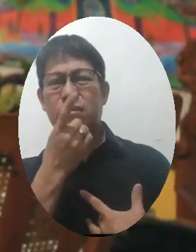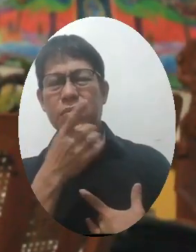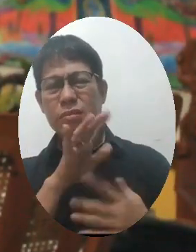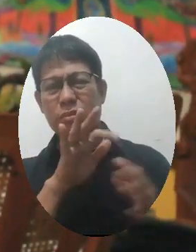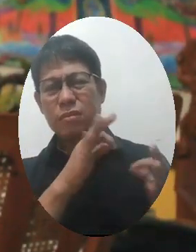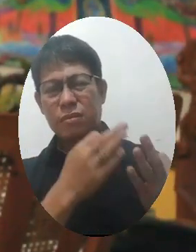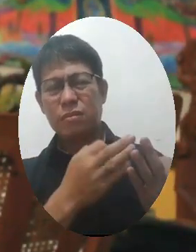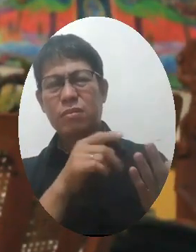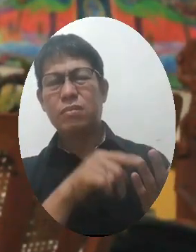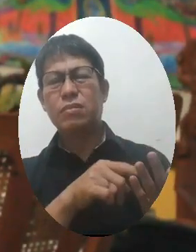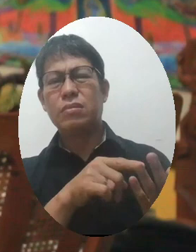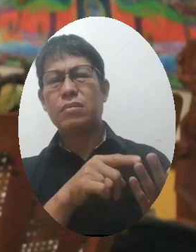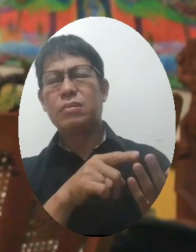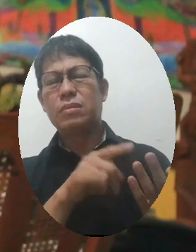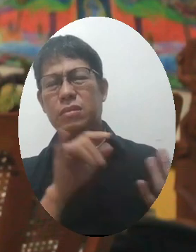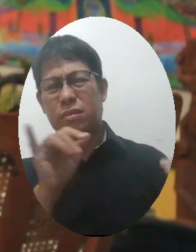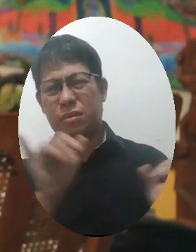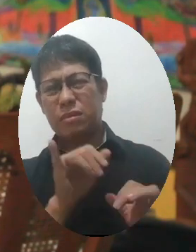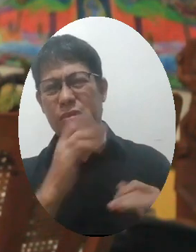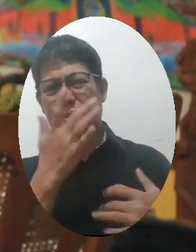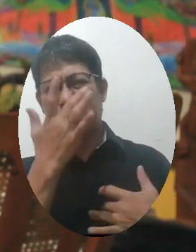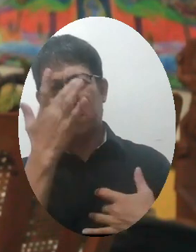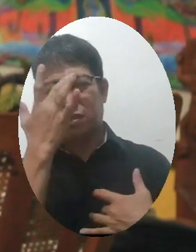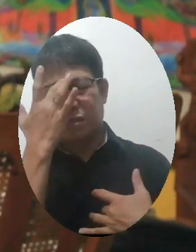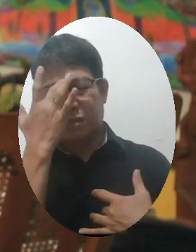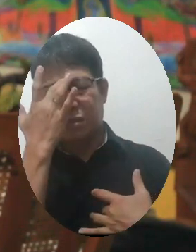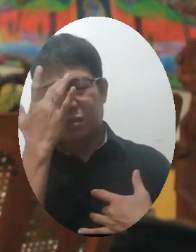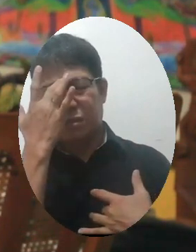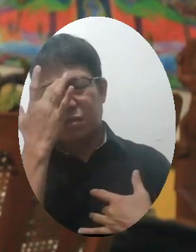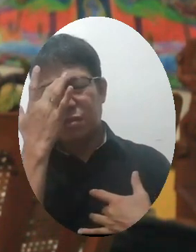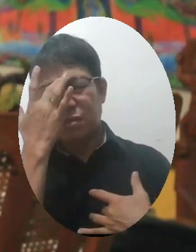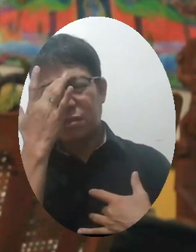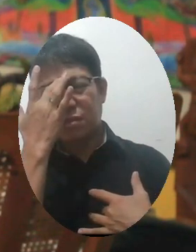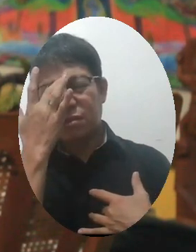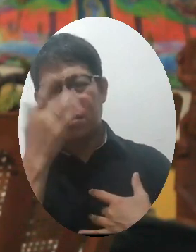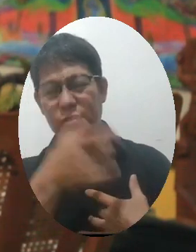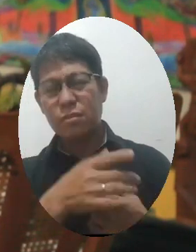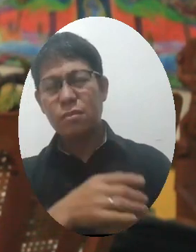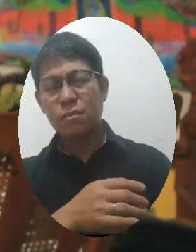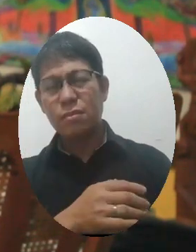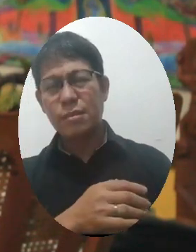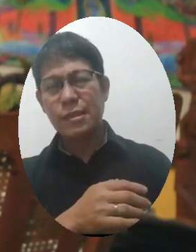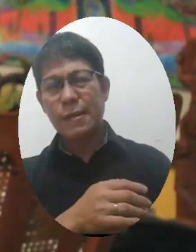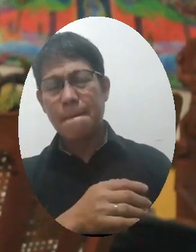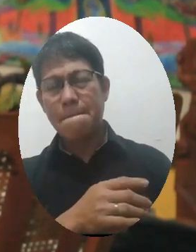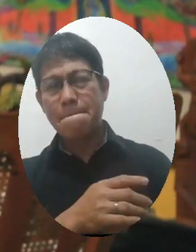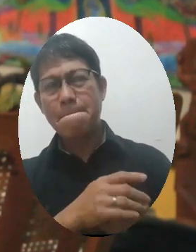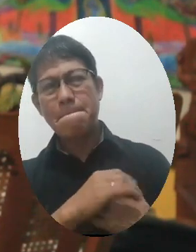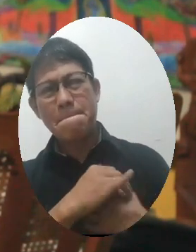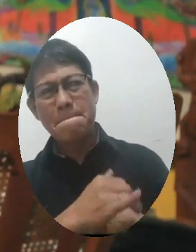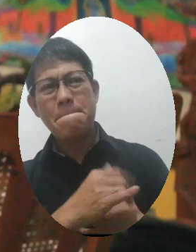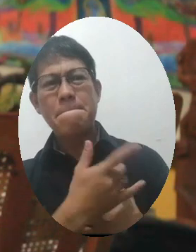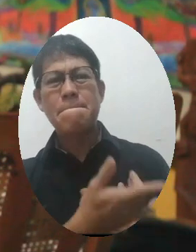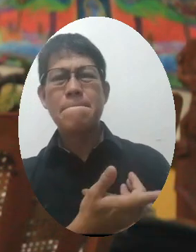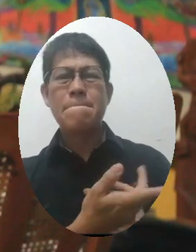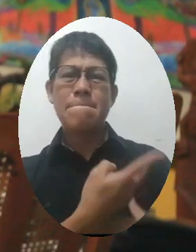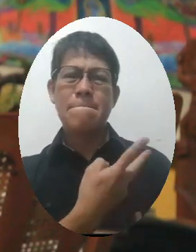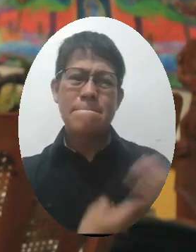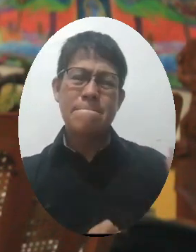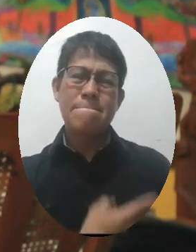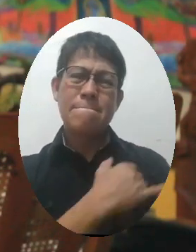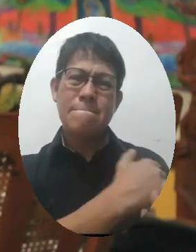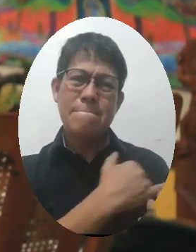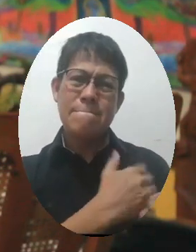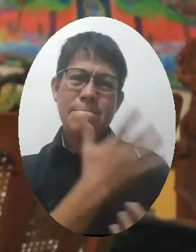Linsangan. Mahirap din ang sitwasyon ni Glenda. May iniintindi siyang problema sa kanyang anak, iniisip niya yung sarili pa